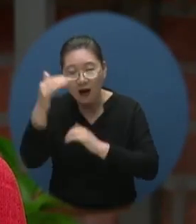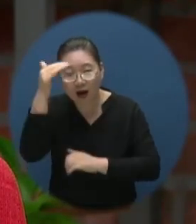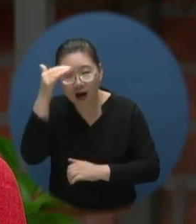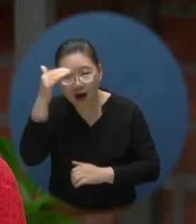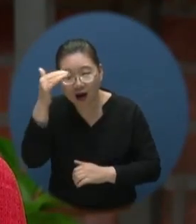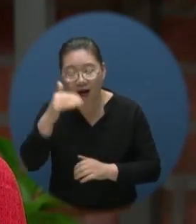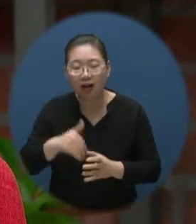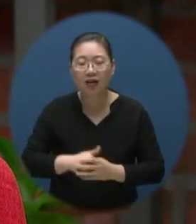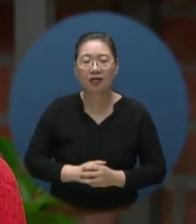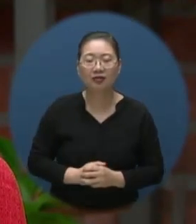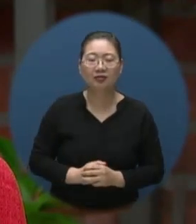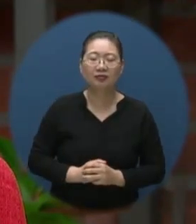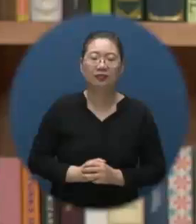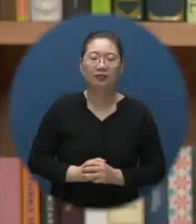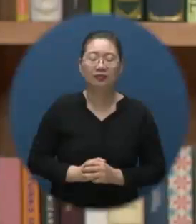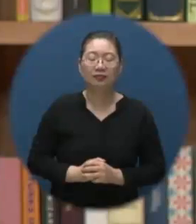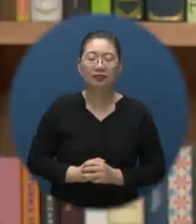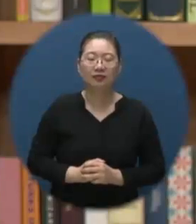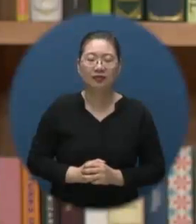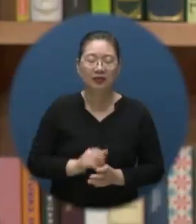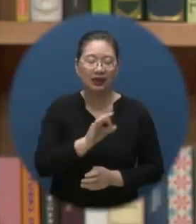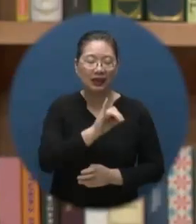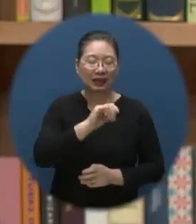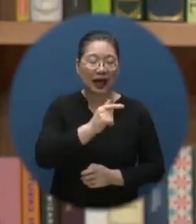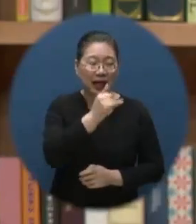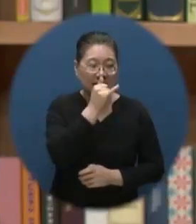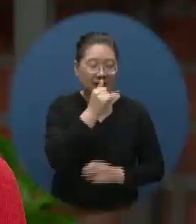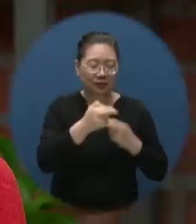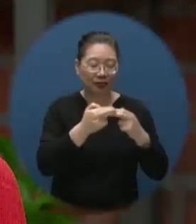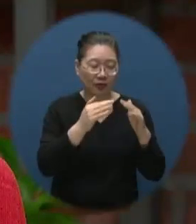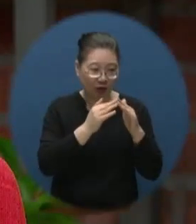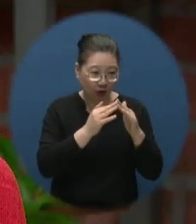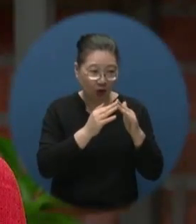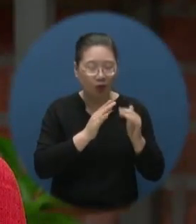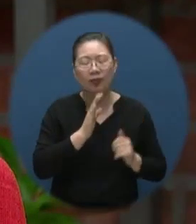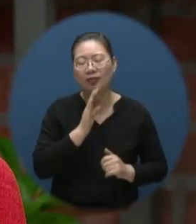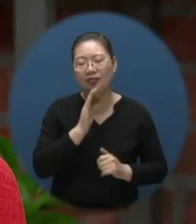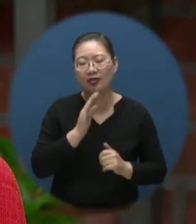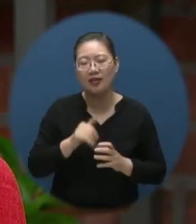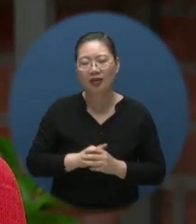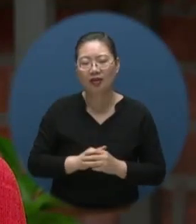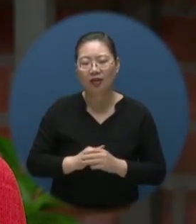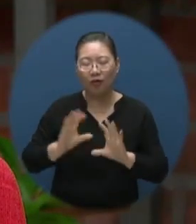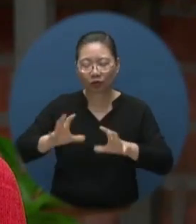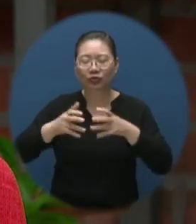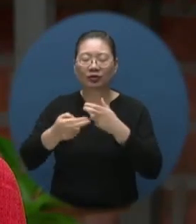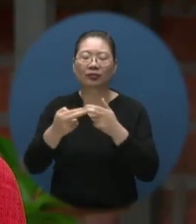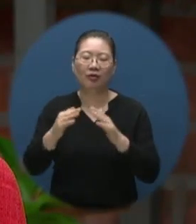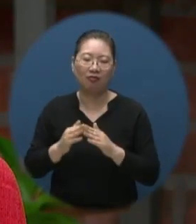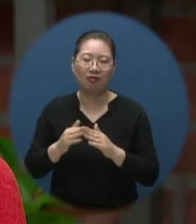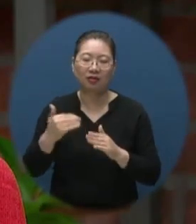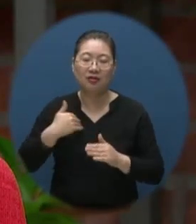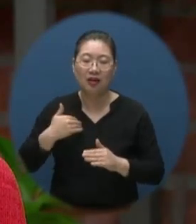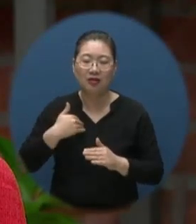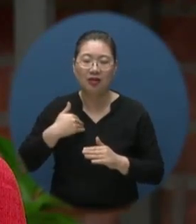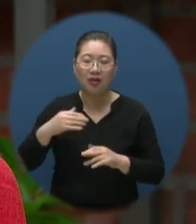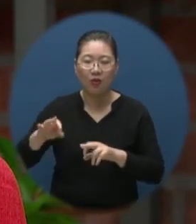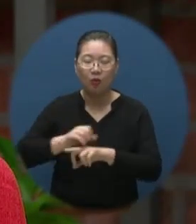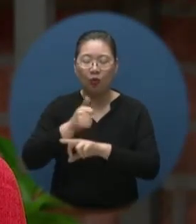그런 이제 코스가 하나 있었어요. 이란에 있는 병원. 예, 그게 이제 국립병원. 자기네들은